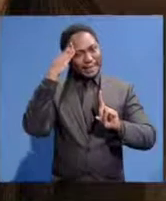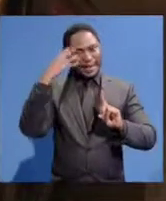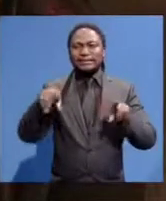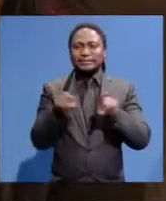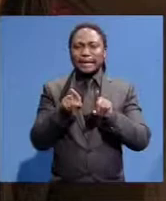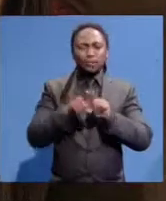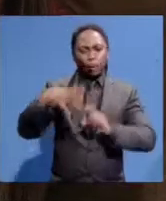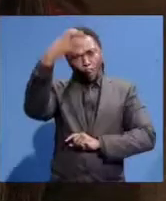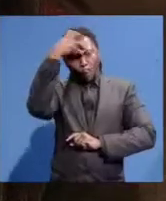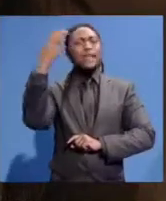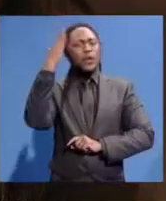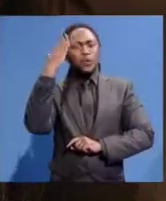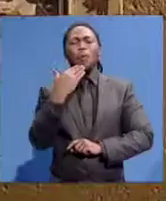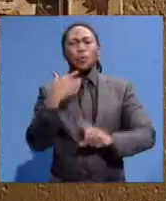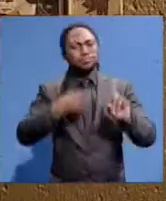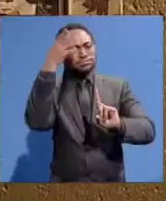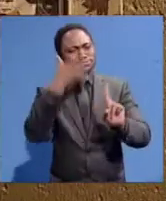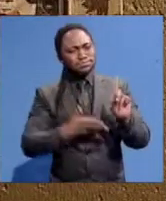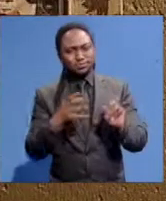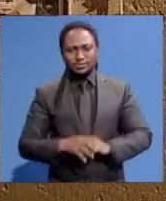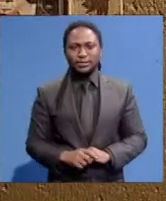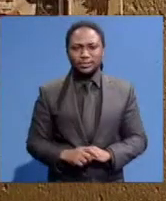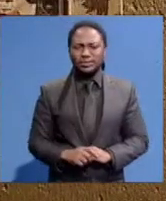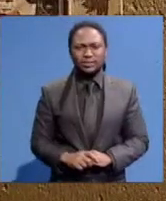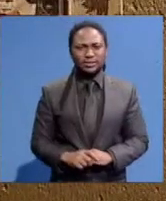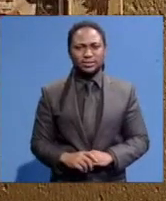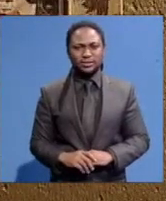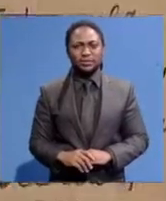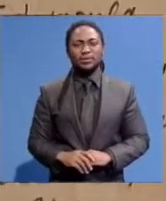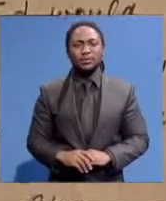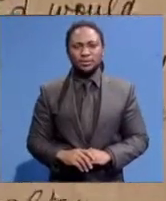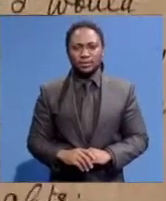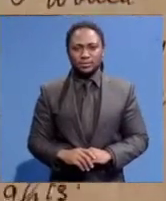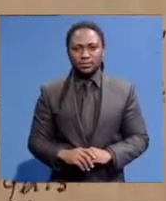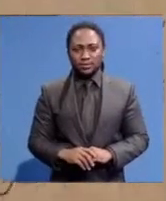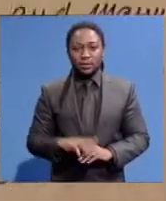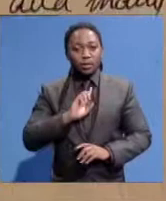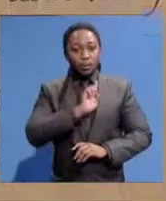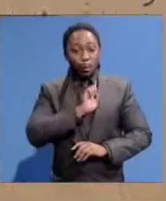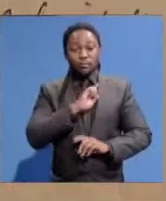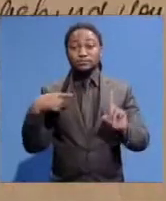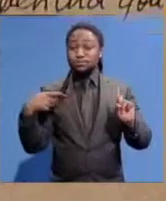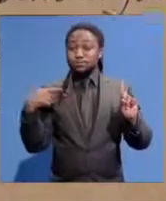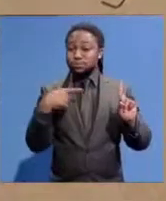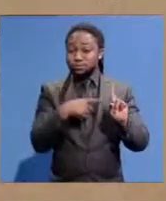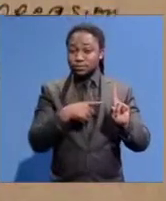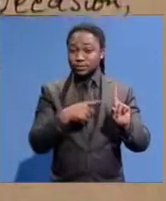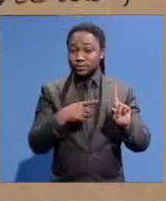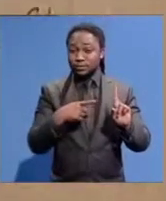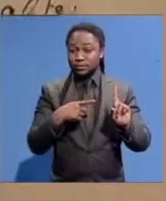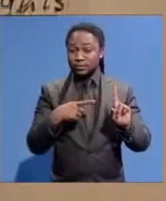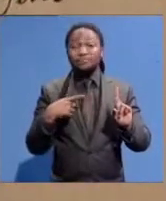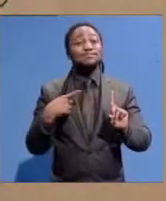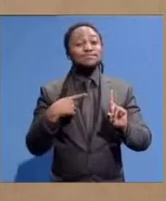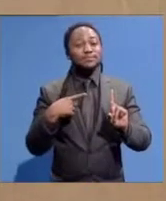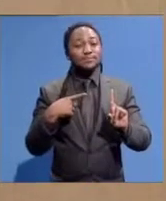Mevrou Wêreld, kon hy nie daar wees nie. Hy was oor see gewees. En toe stuur hy vir my die briefie om basies vir my geluk te wens. Maar wat vir my die